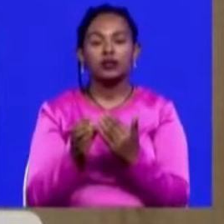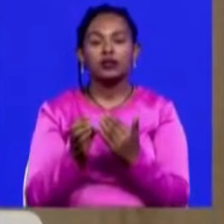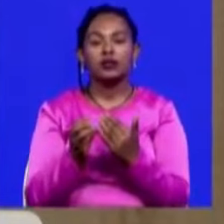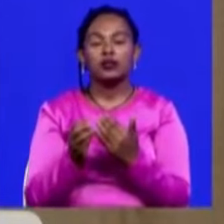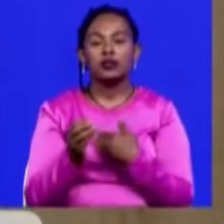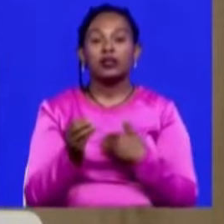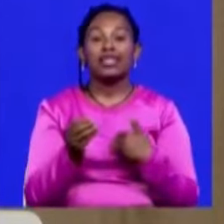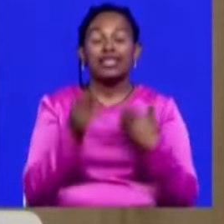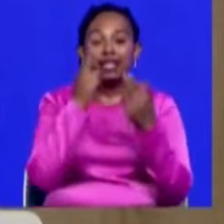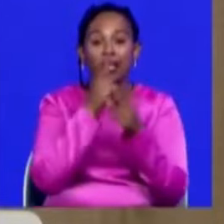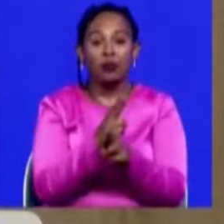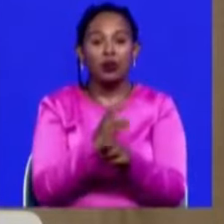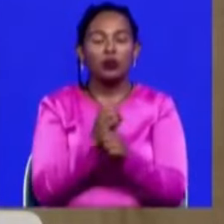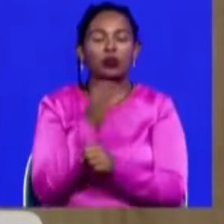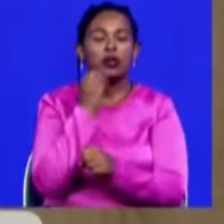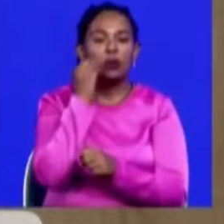የተከበረው ምክር ቤት